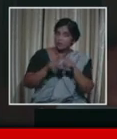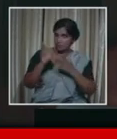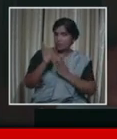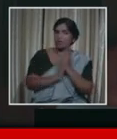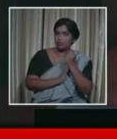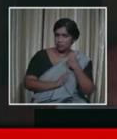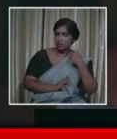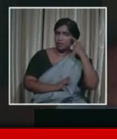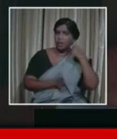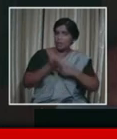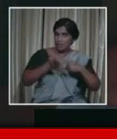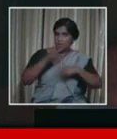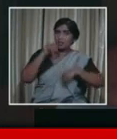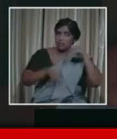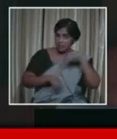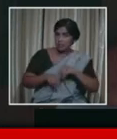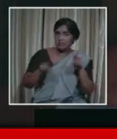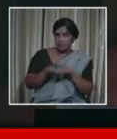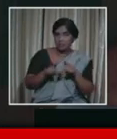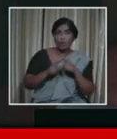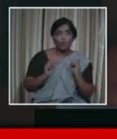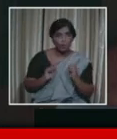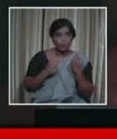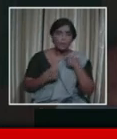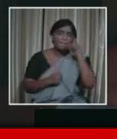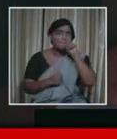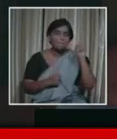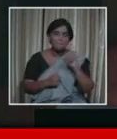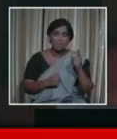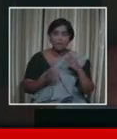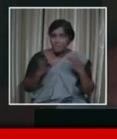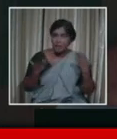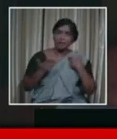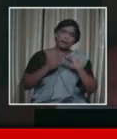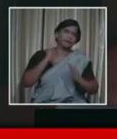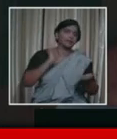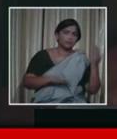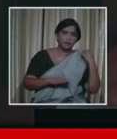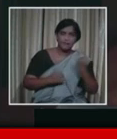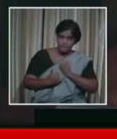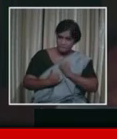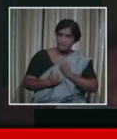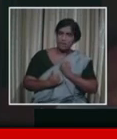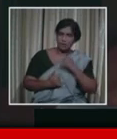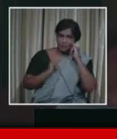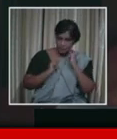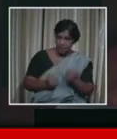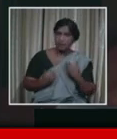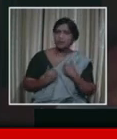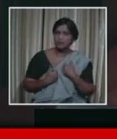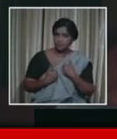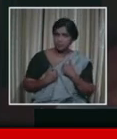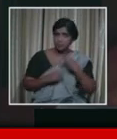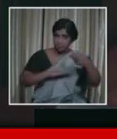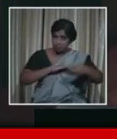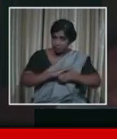අපි විශ්වාස කරන දේශපාලන දර්ශනයට අනුව උත්සාහ කරලා බලන්න. බැරුණොත් ගෙදර යනවා. වරදක් කරලා තියෙනවා, වංචාව කරලා තියෙනවනම්, පග